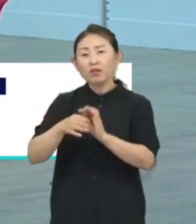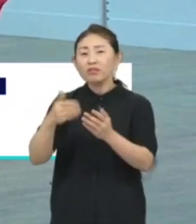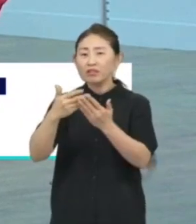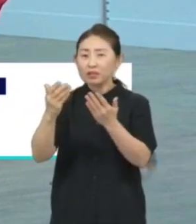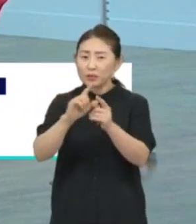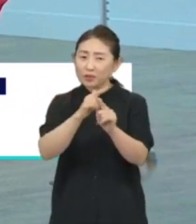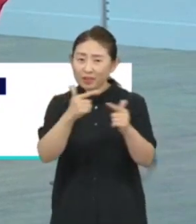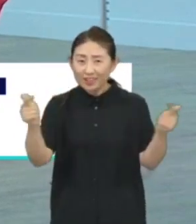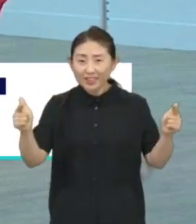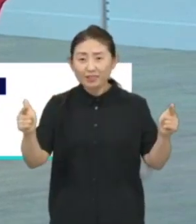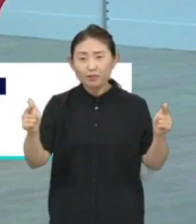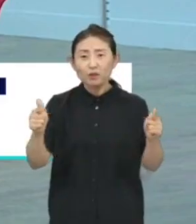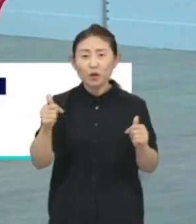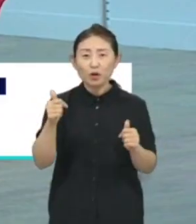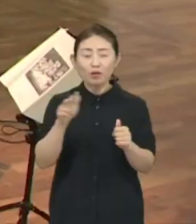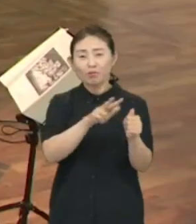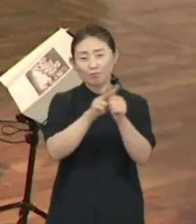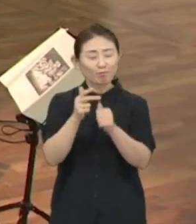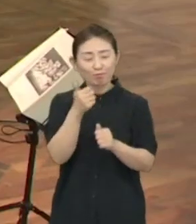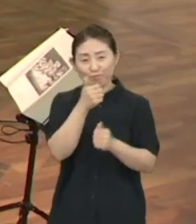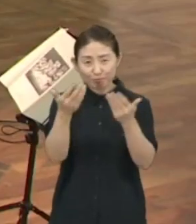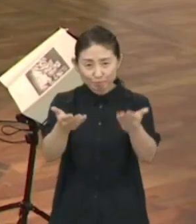기자가 소개합니다.